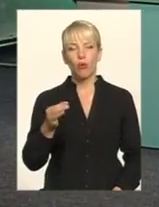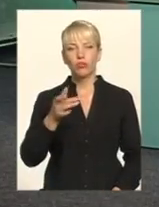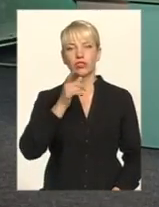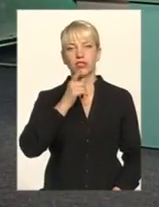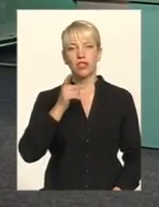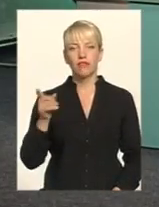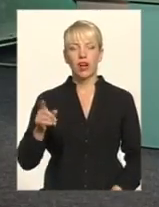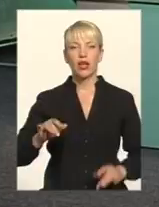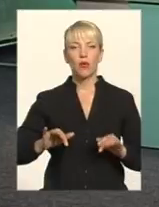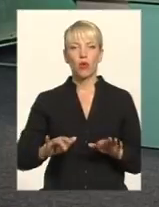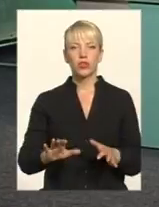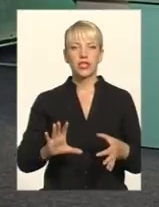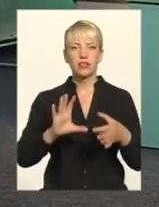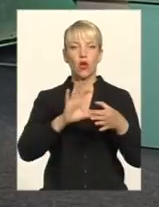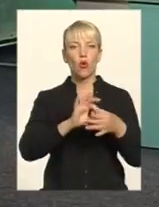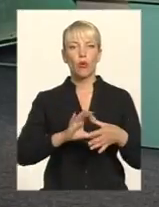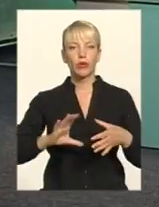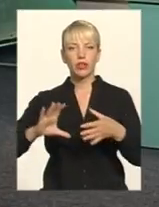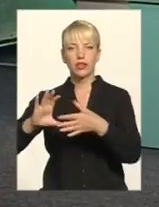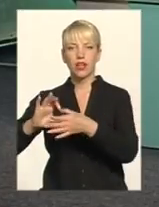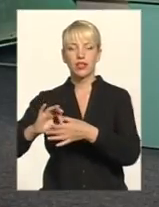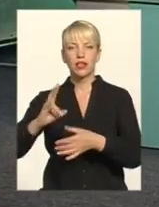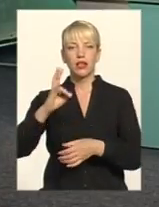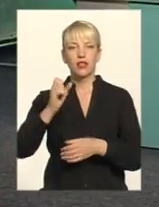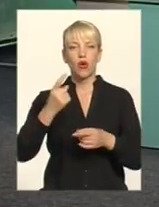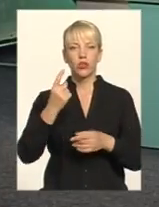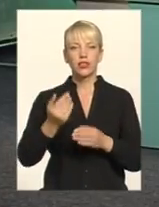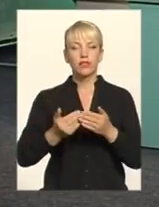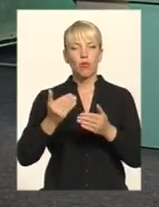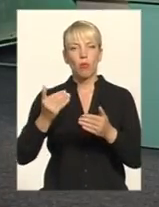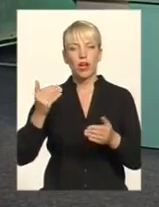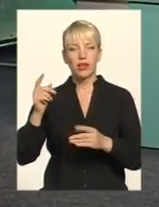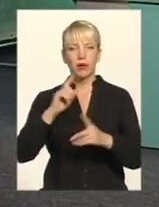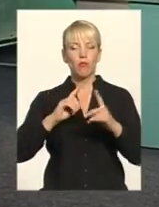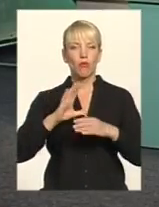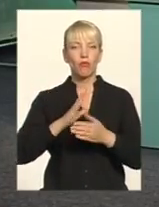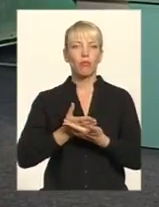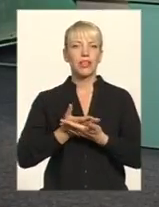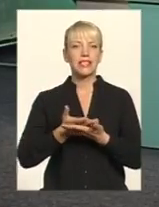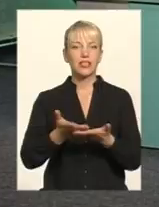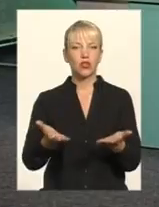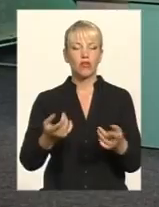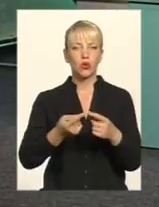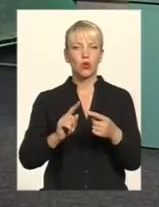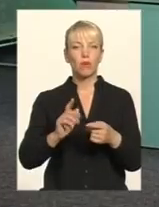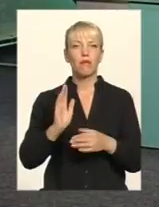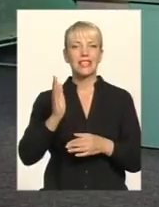На одній з попередніх сесій було презентований той перспективний